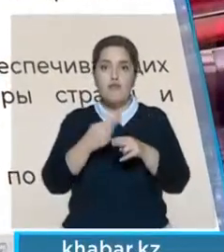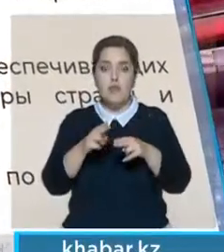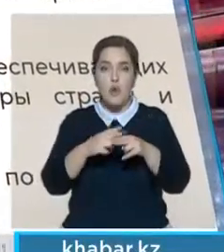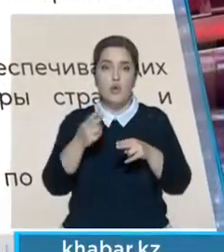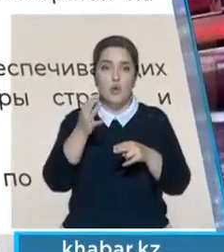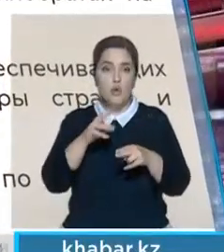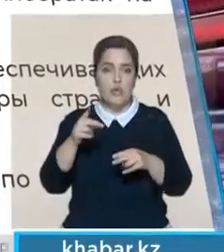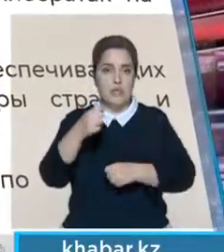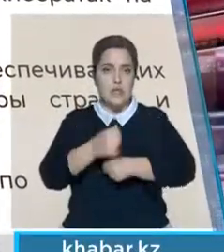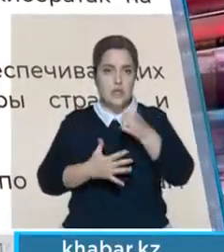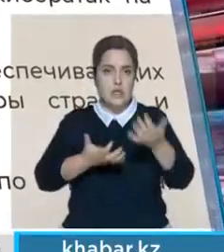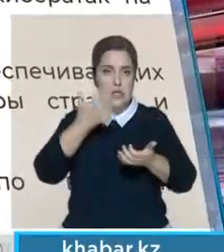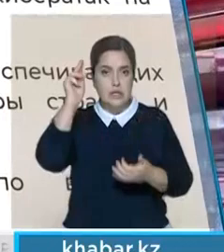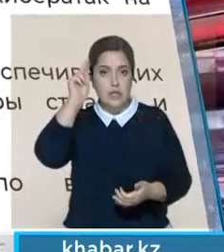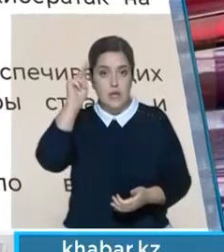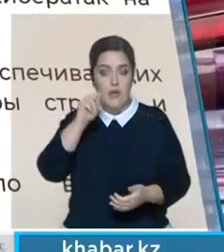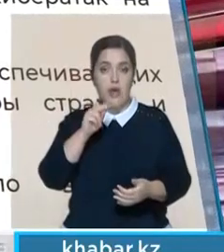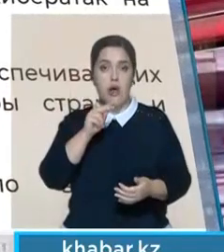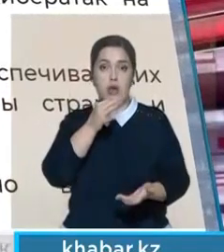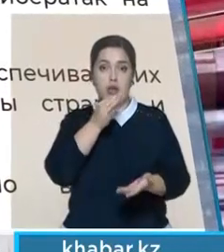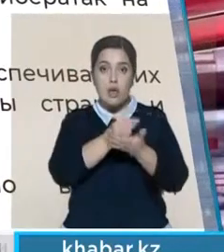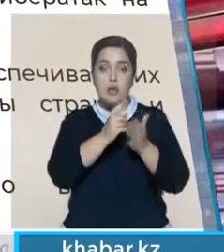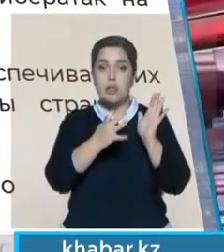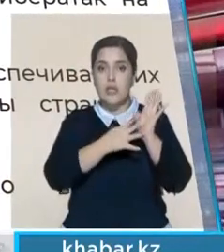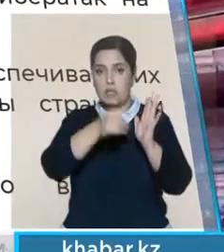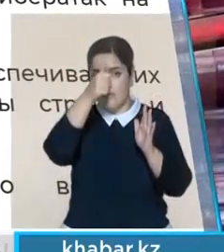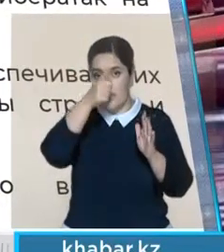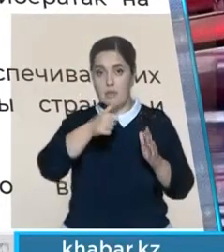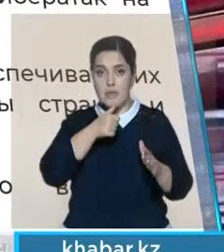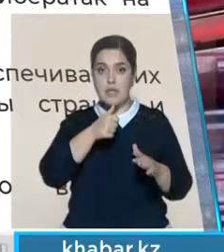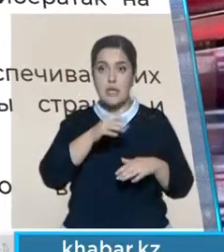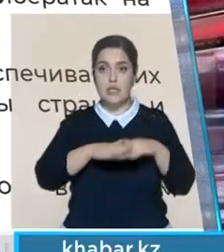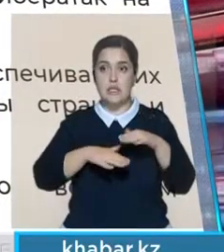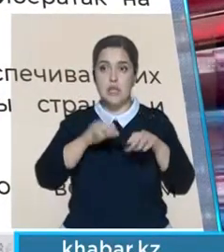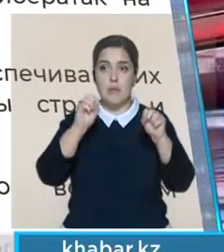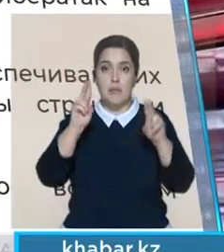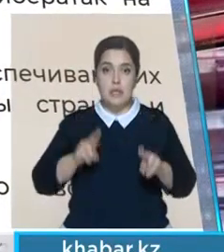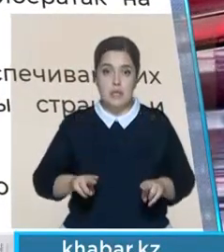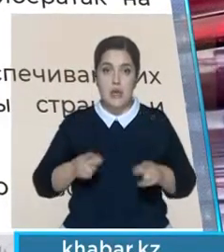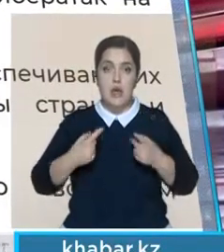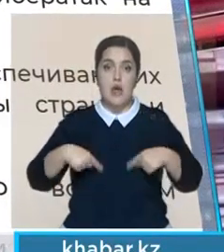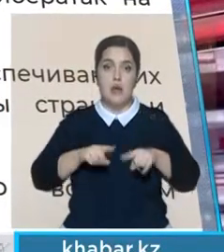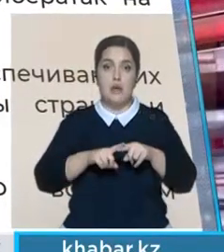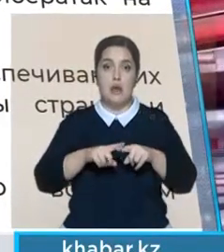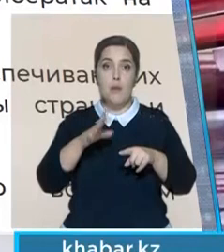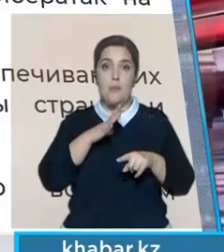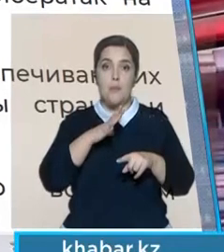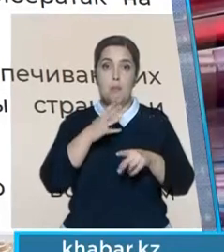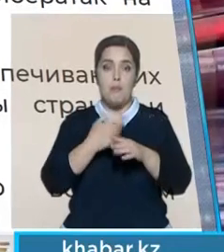кода. Главе государства также доложили, что за 9 месяцев этого года специалисты организации отразили